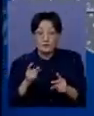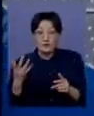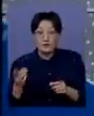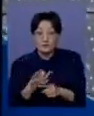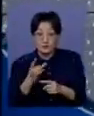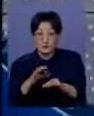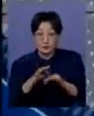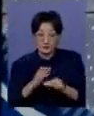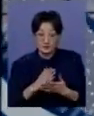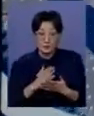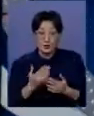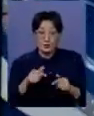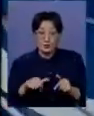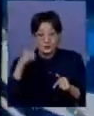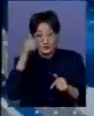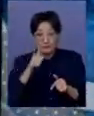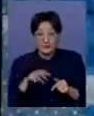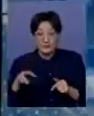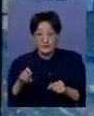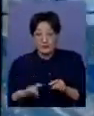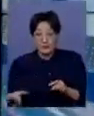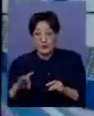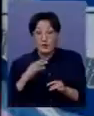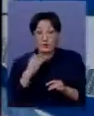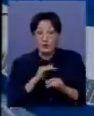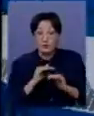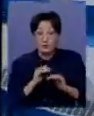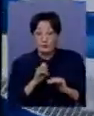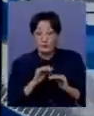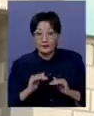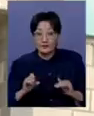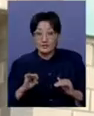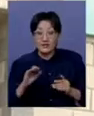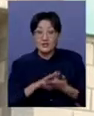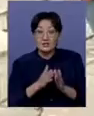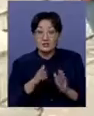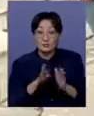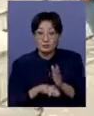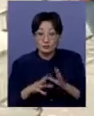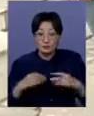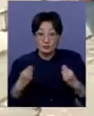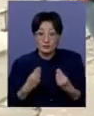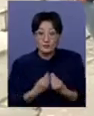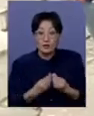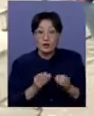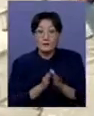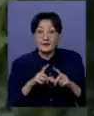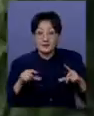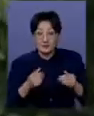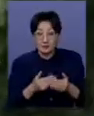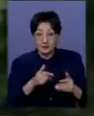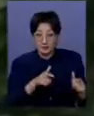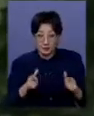рет өтіп жатыр. Осы жылдың өзінде Медеу ауданының көп балалы және аз қамтылған 80 отбасына мектеп алды даярлық көмек